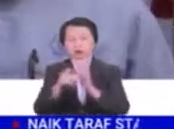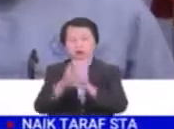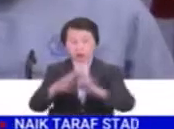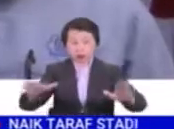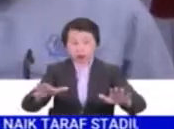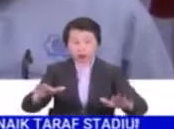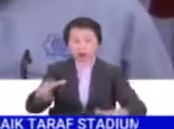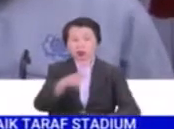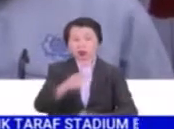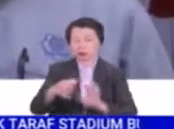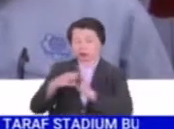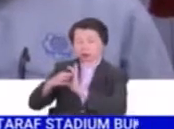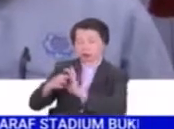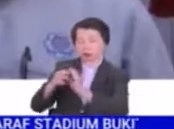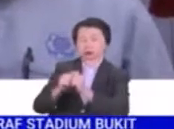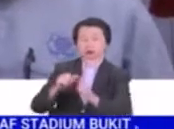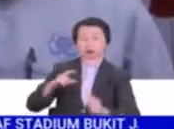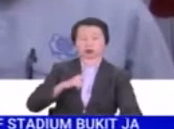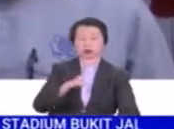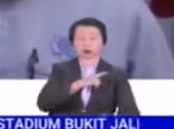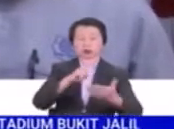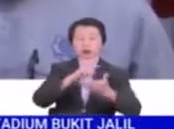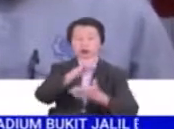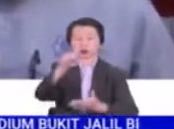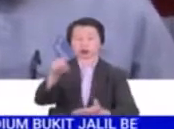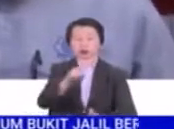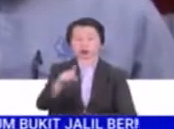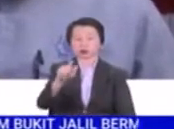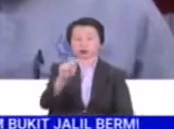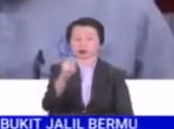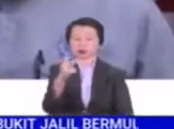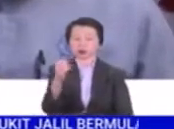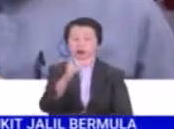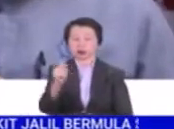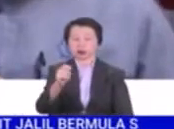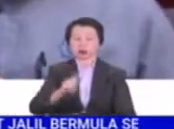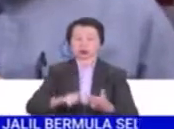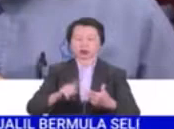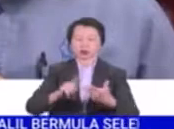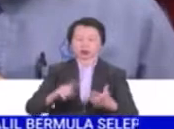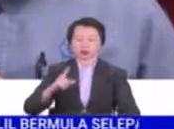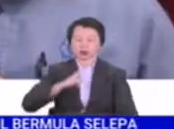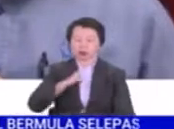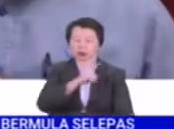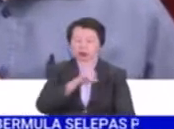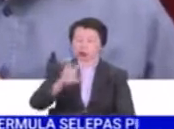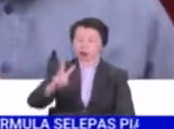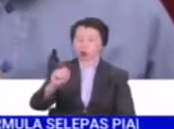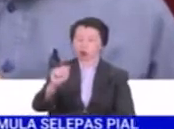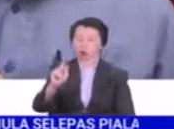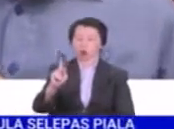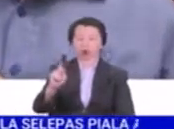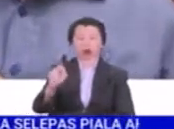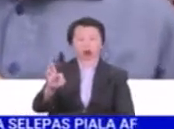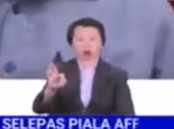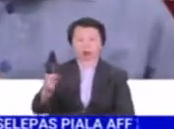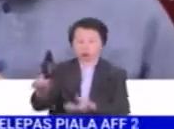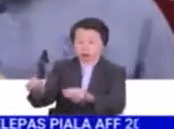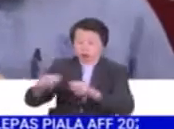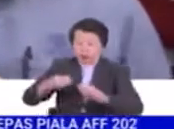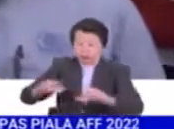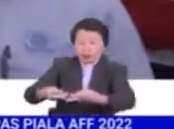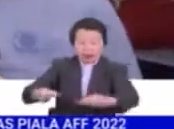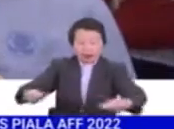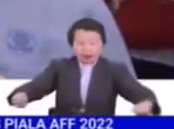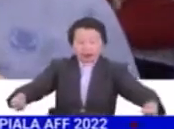kita bekerjasama dengan lembaga zakat dan juga mungkin dengan lembaga wakaf untuk kita usahakan tanah untuk kita melibatkan